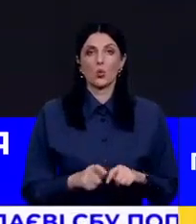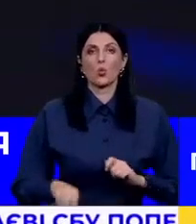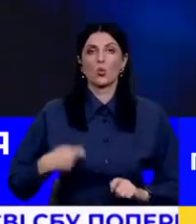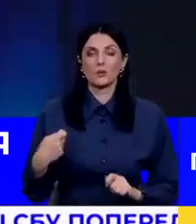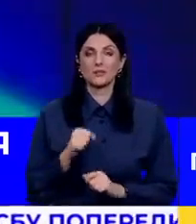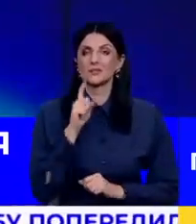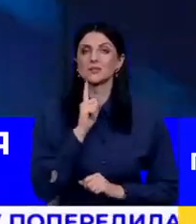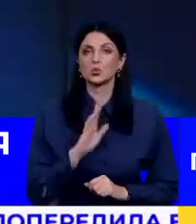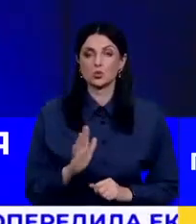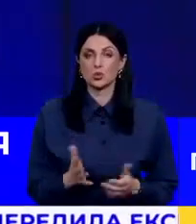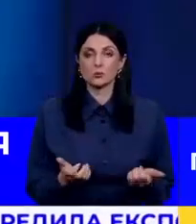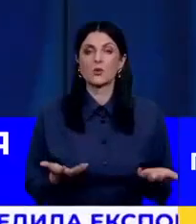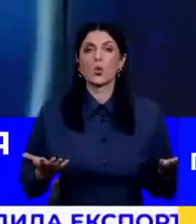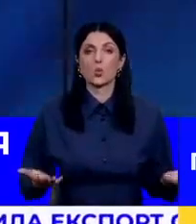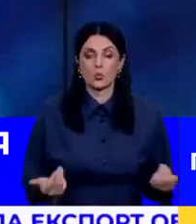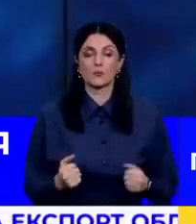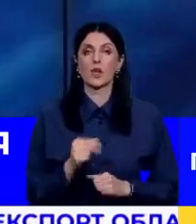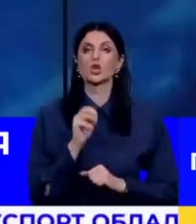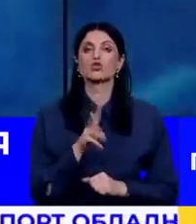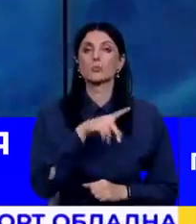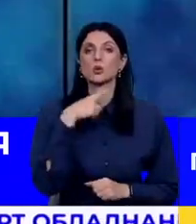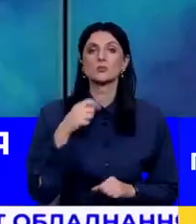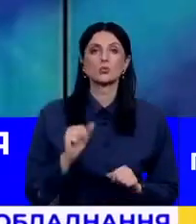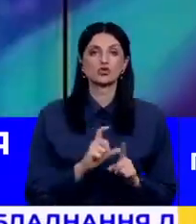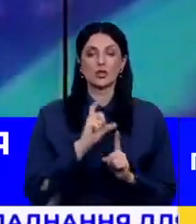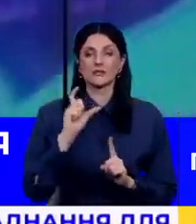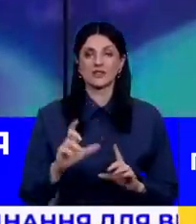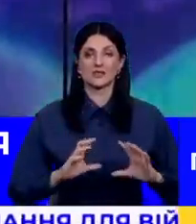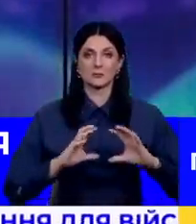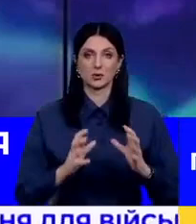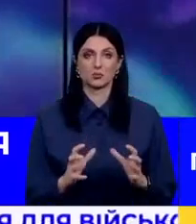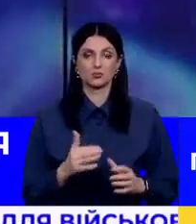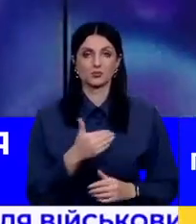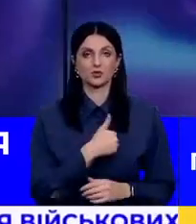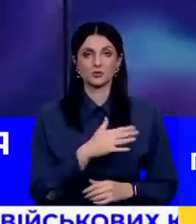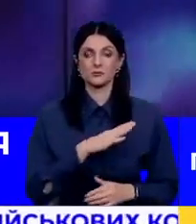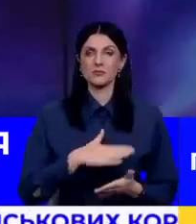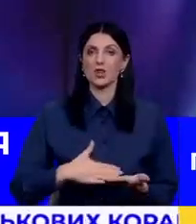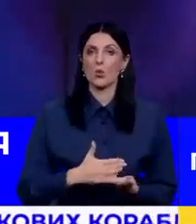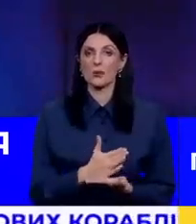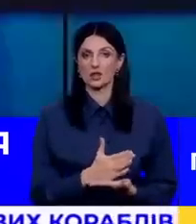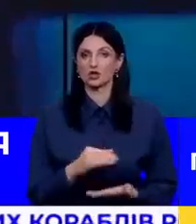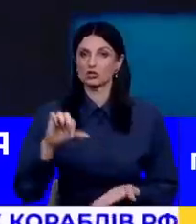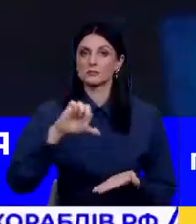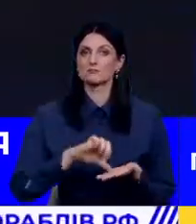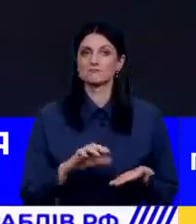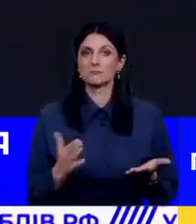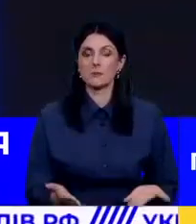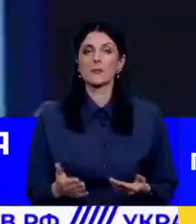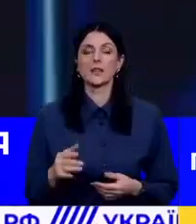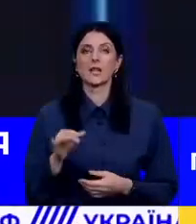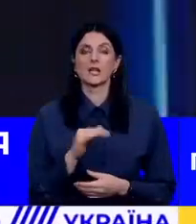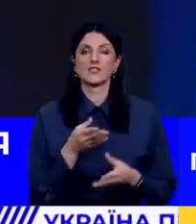неудобства, но тем не менее. А чем Россия может ответить вообще миру? Она хочет быть геополитическим таким игроком, серьезным, и тоже